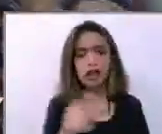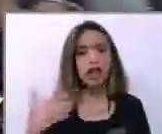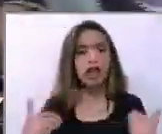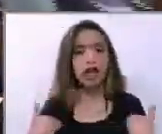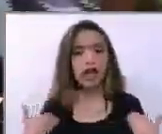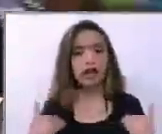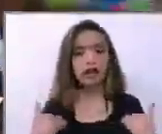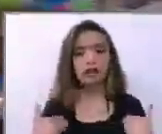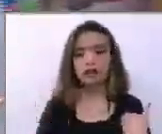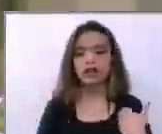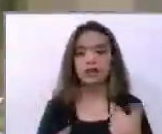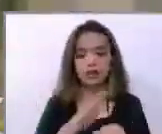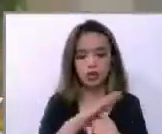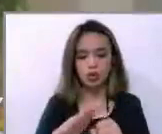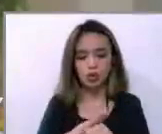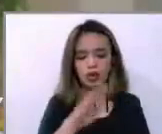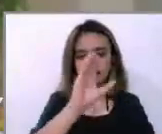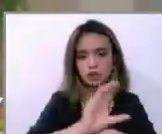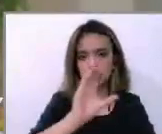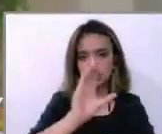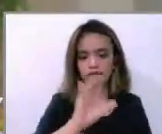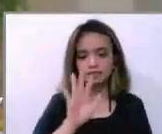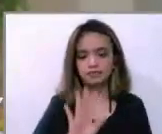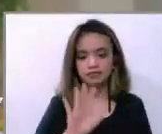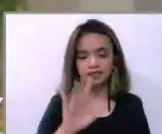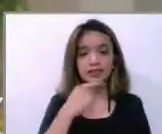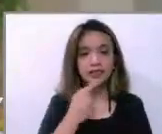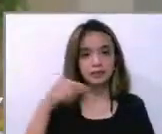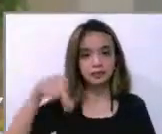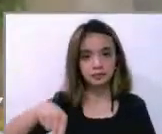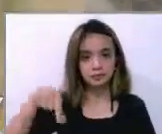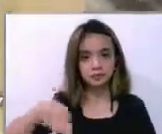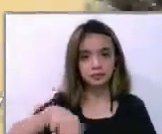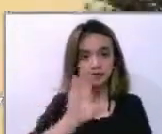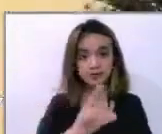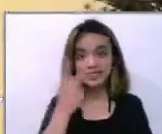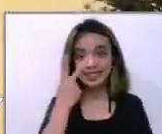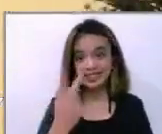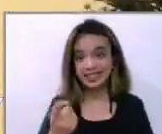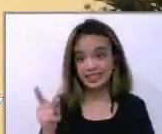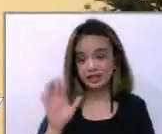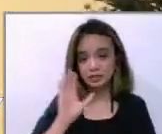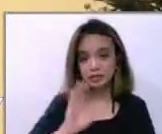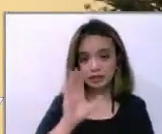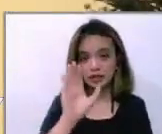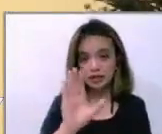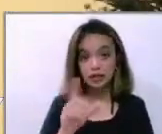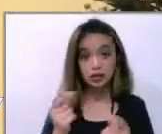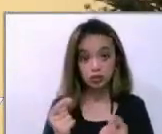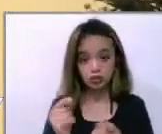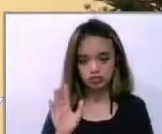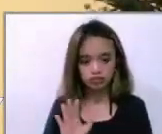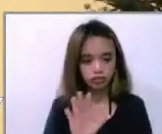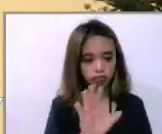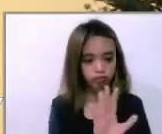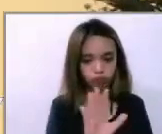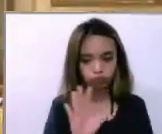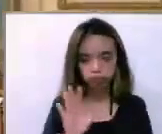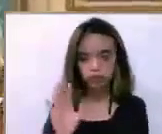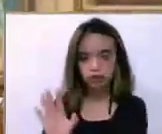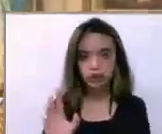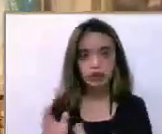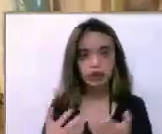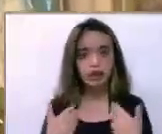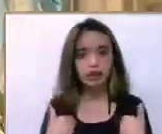ayon sa pamunuan ng Quiapo Church. Dito mismo ang Itim na Nazareno na ang lalapit sa mga deboto kung saan ilalabas ang apat na